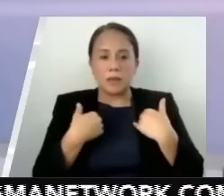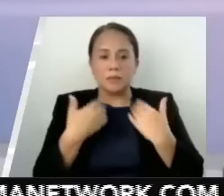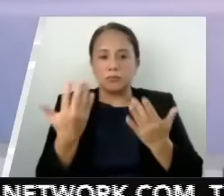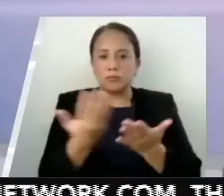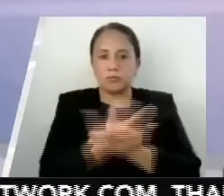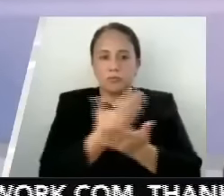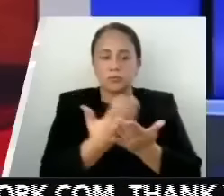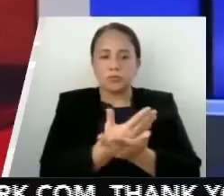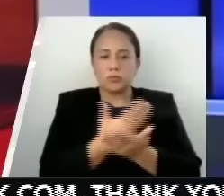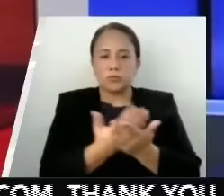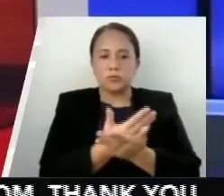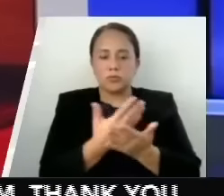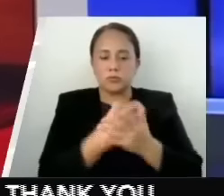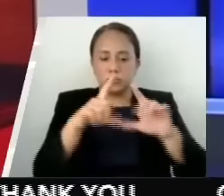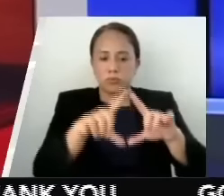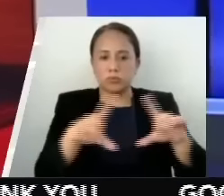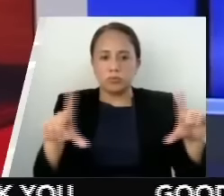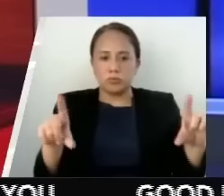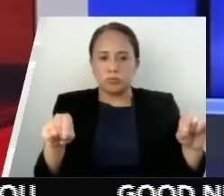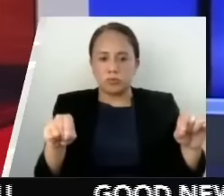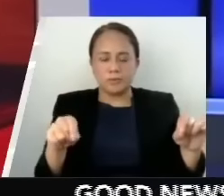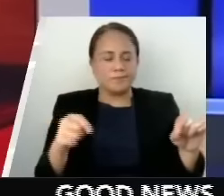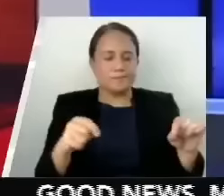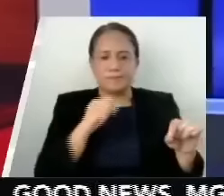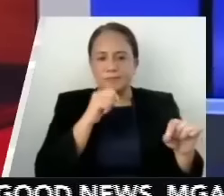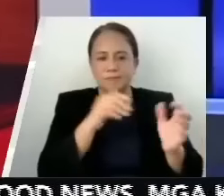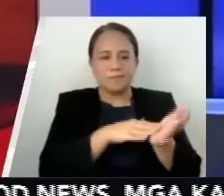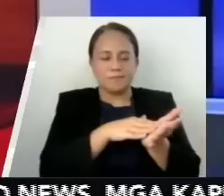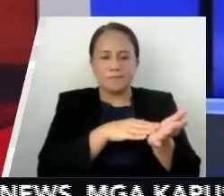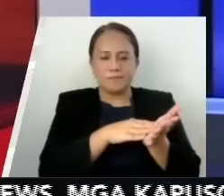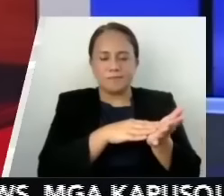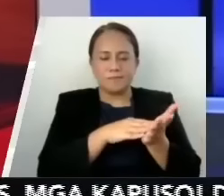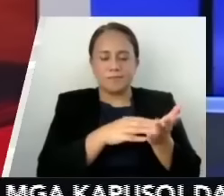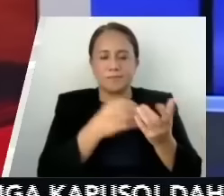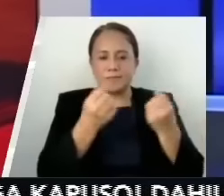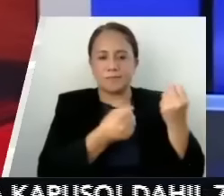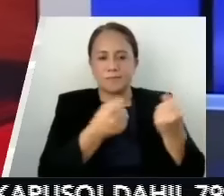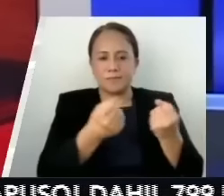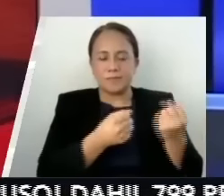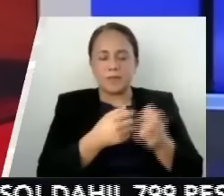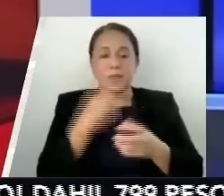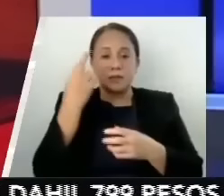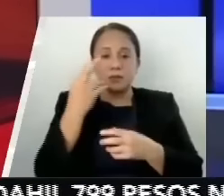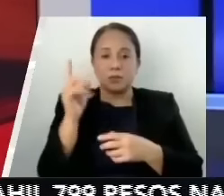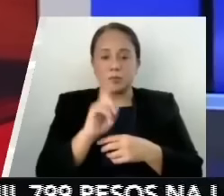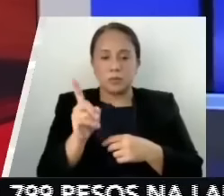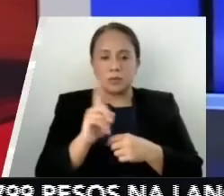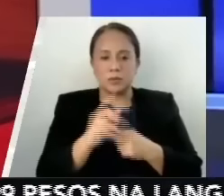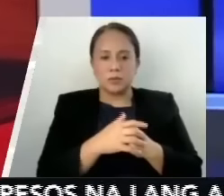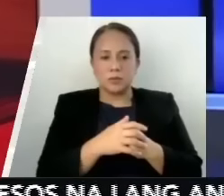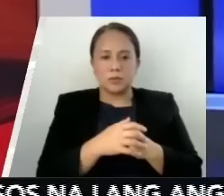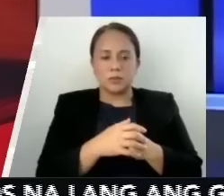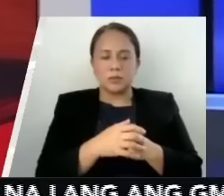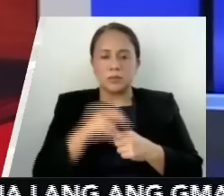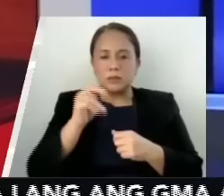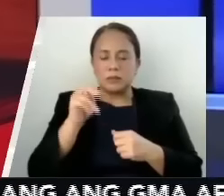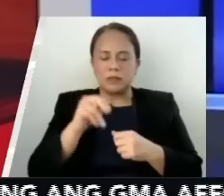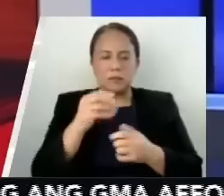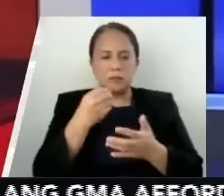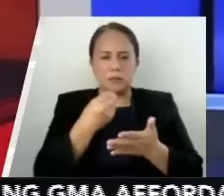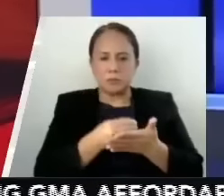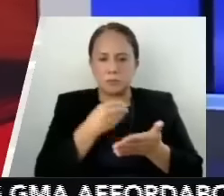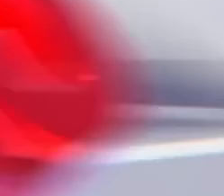plaka. Pero di na pinalagpas sa mga otoridad ang driver na ang idinahilan daw, kailangan niyang kumita. Nakatutok